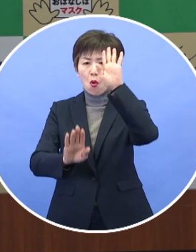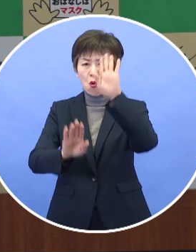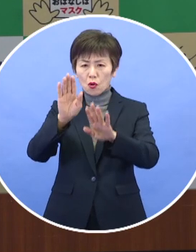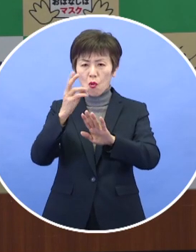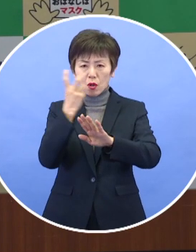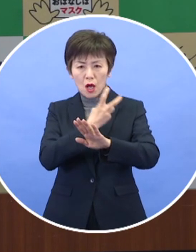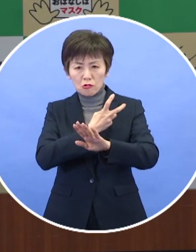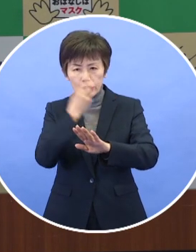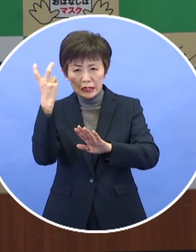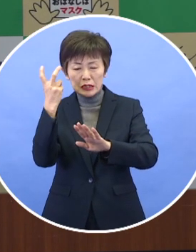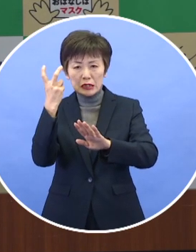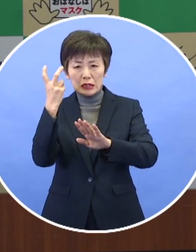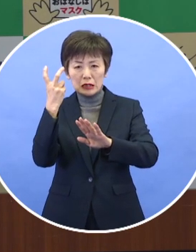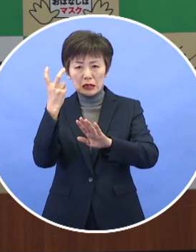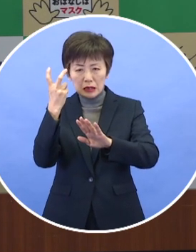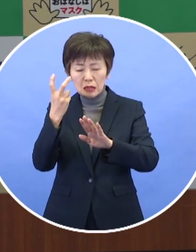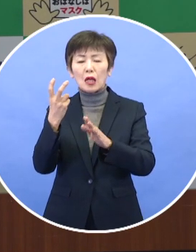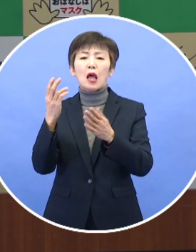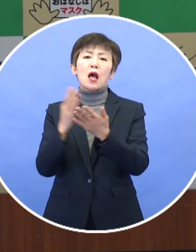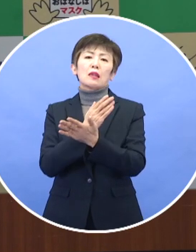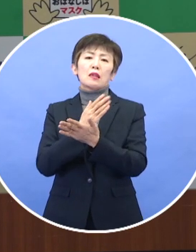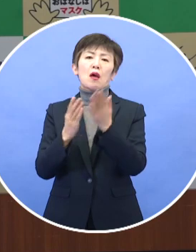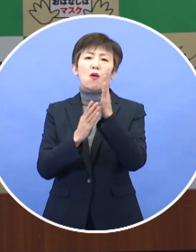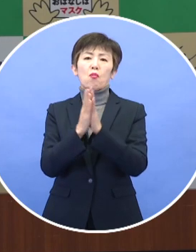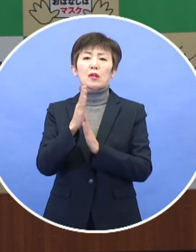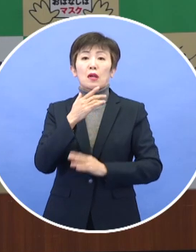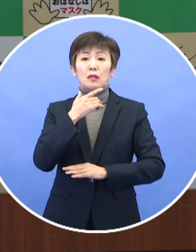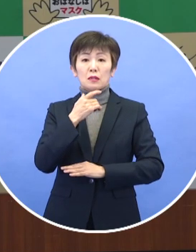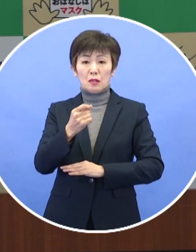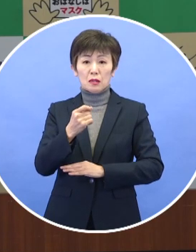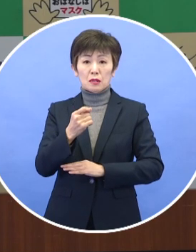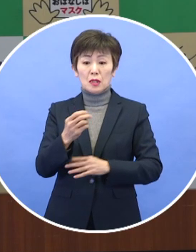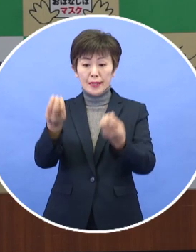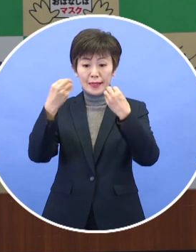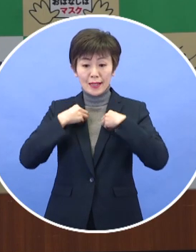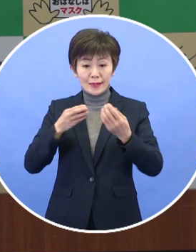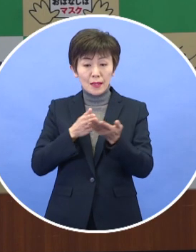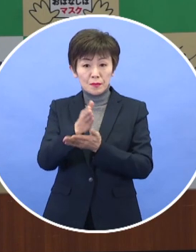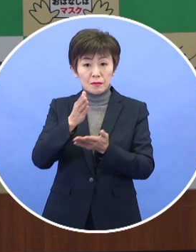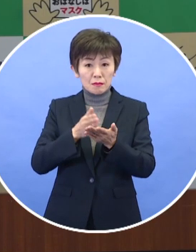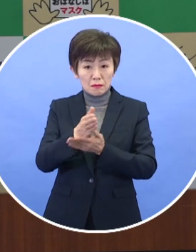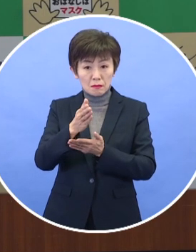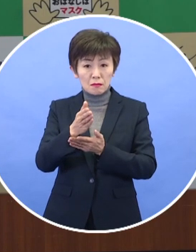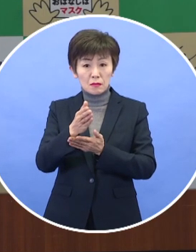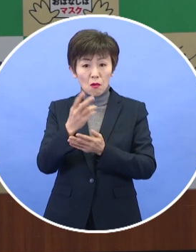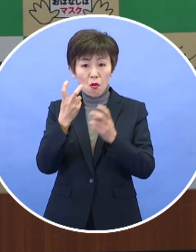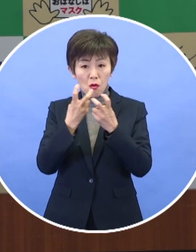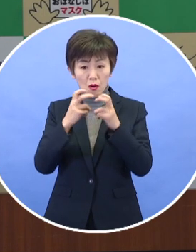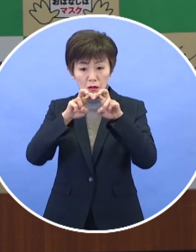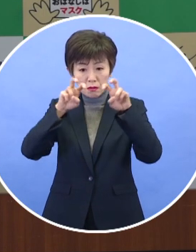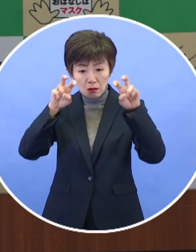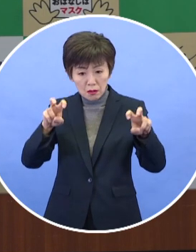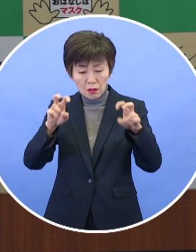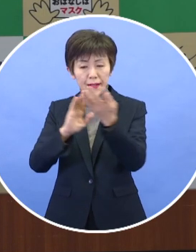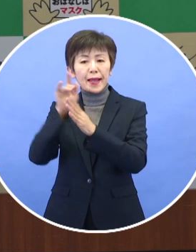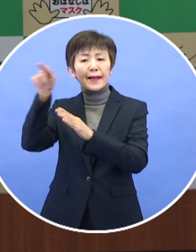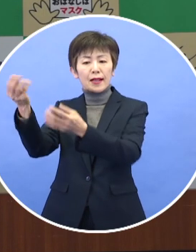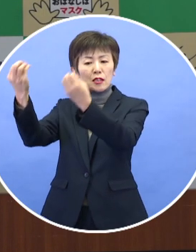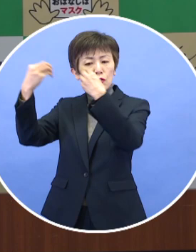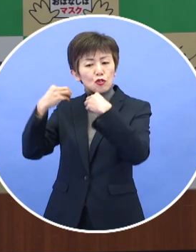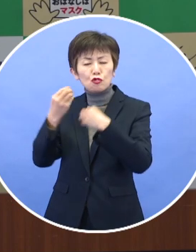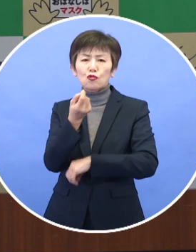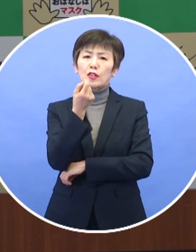断をお願いしたいということでございます。今感染経路別にはですね、県外という比率は低くなっておりますけれ